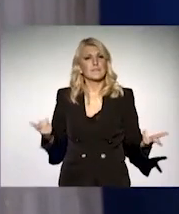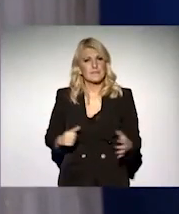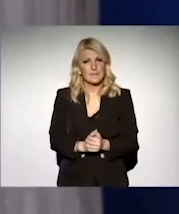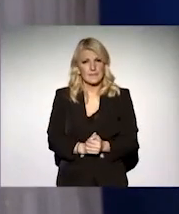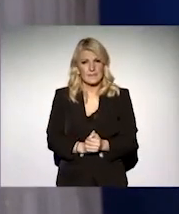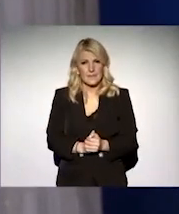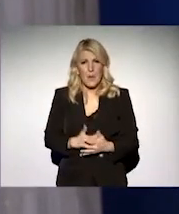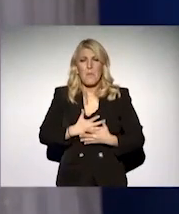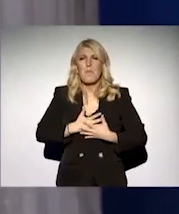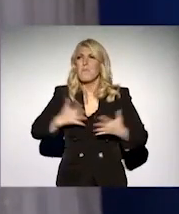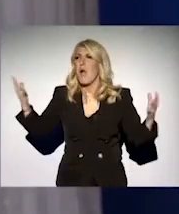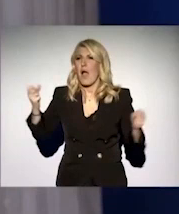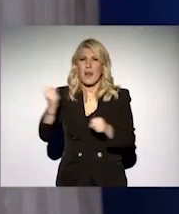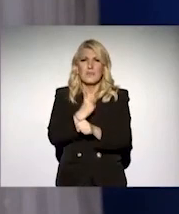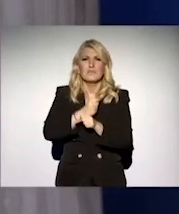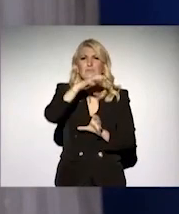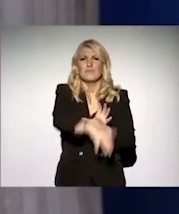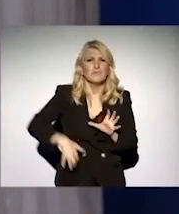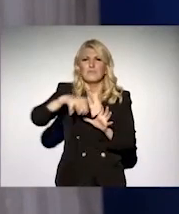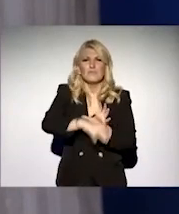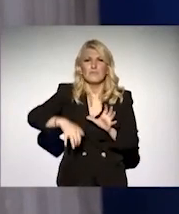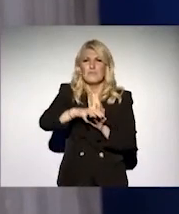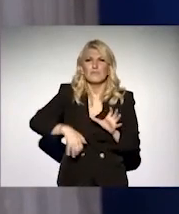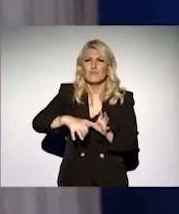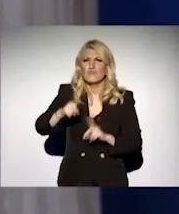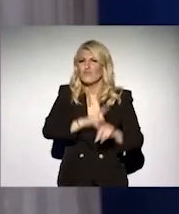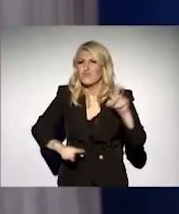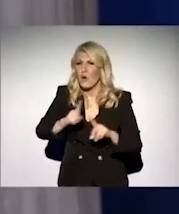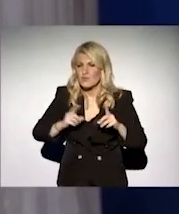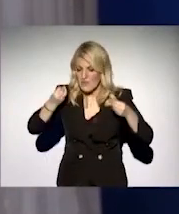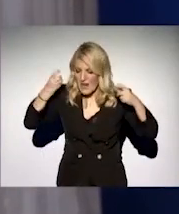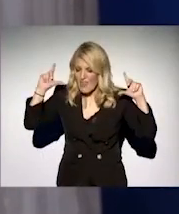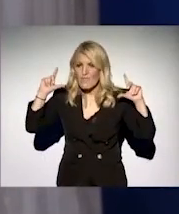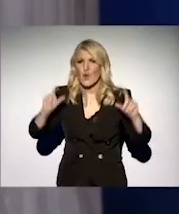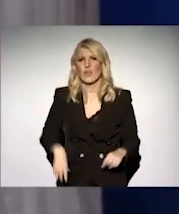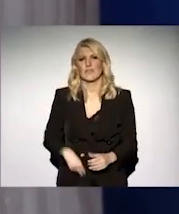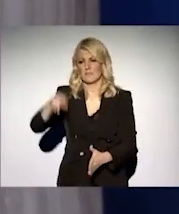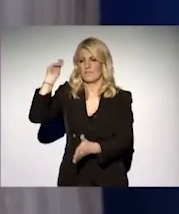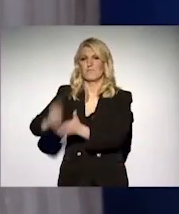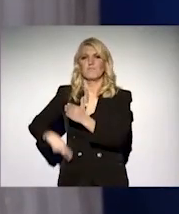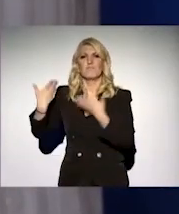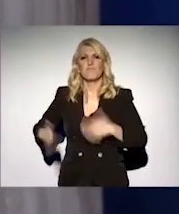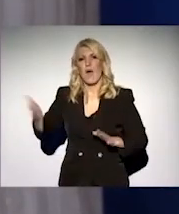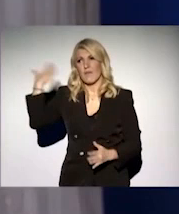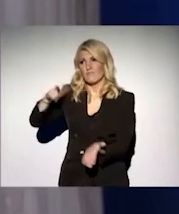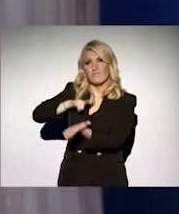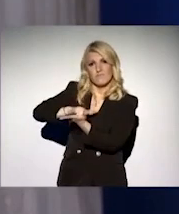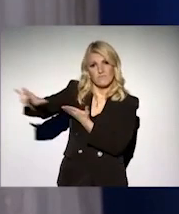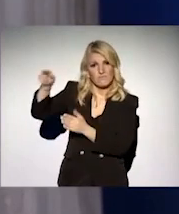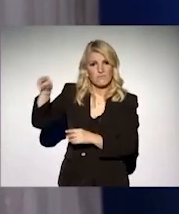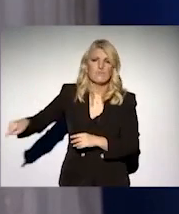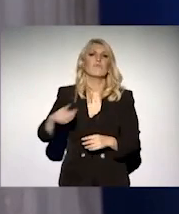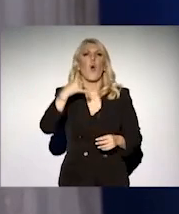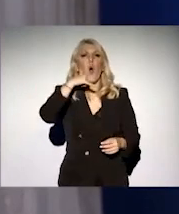χάρη σε αυτή τη διάταξη είχαμε αυτό το αποτέλεσμα χθες, αλλά δεν νομίζω ότι έχει κανένα νόημα να μπει κανείς σε μια τέτοια λογική αντιπαράθεση